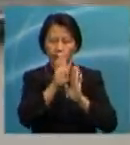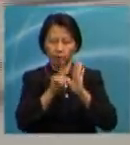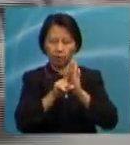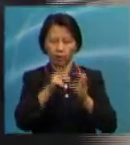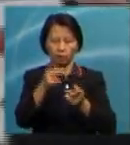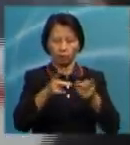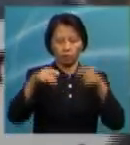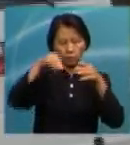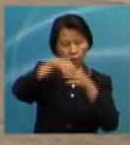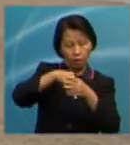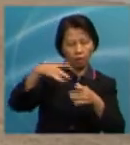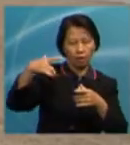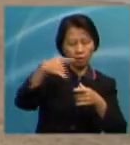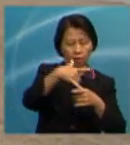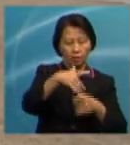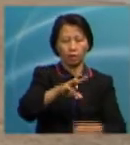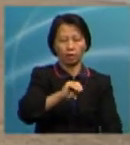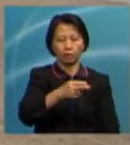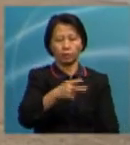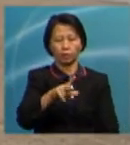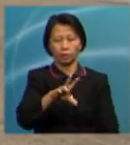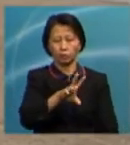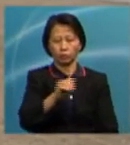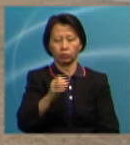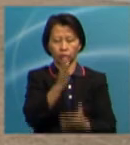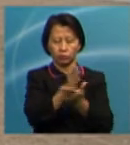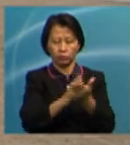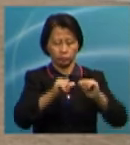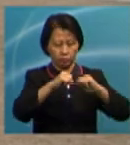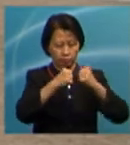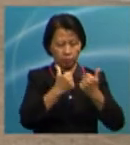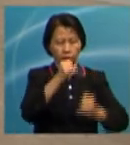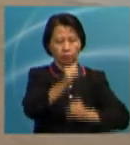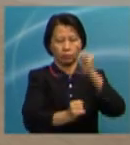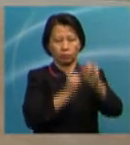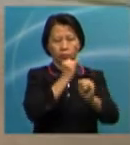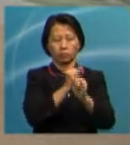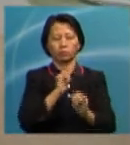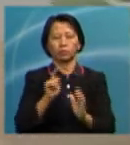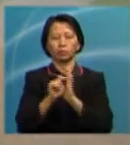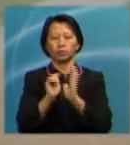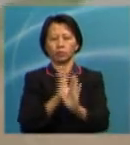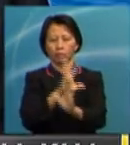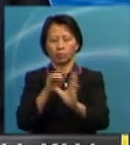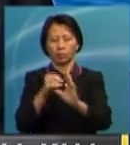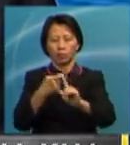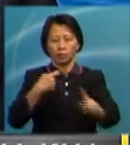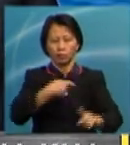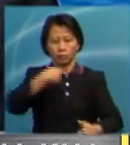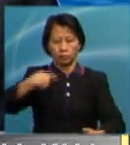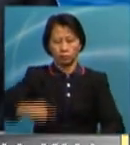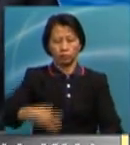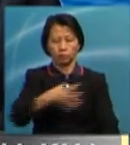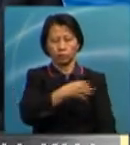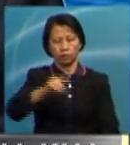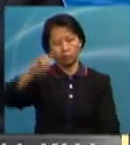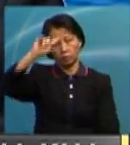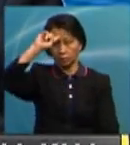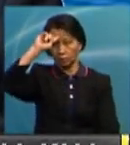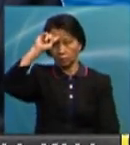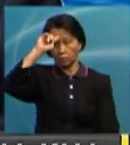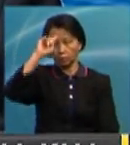penumpang MH370 daripada beberapa agensi antarabangsa termasuk dari China dan